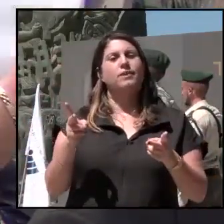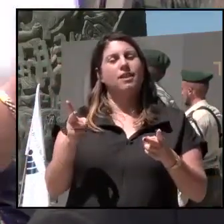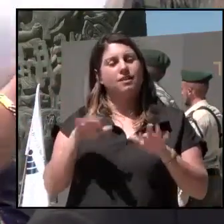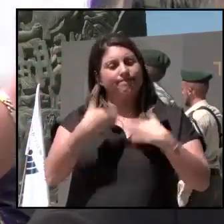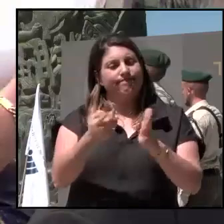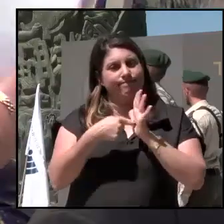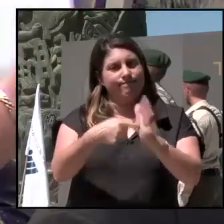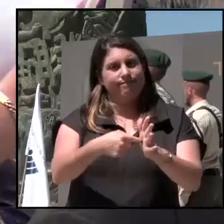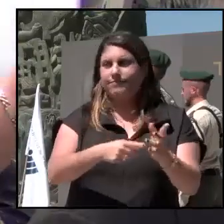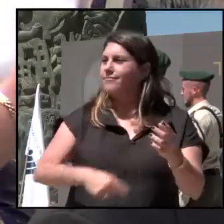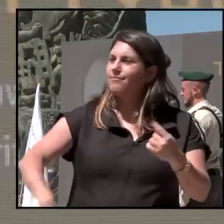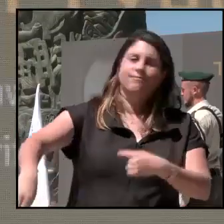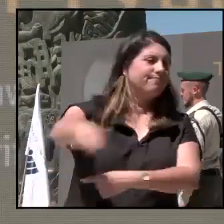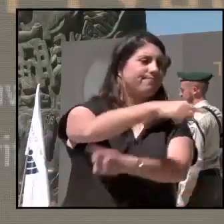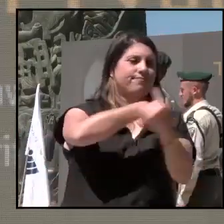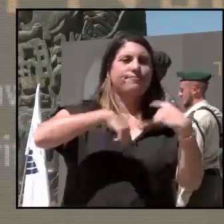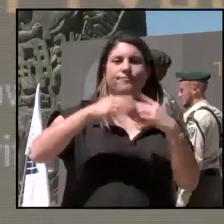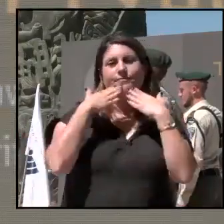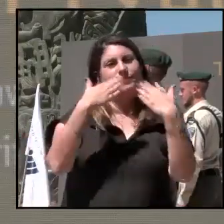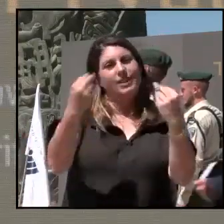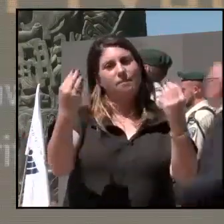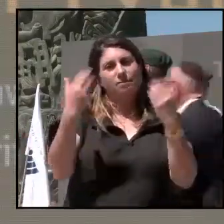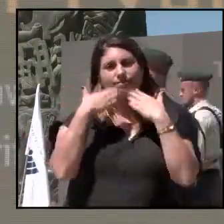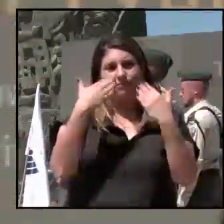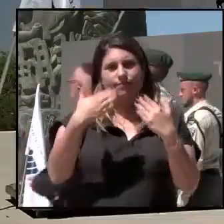דוגמה לכולנו. תודה רבה לכם.